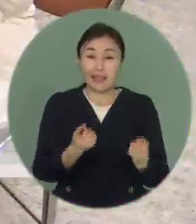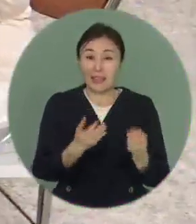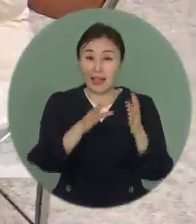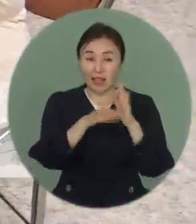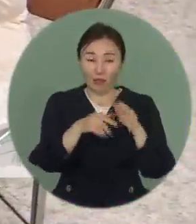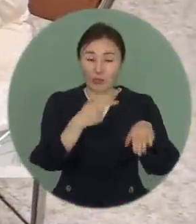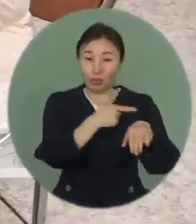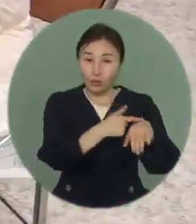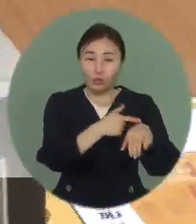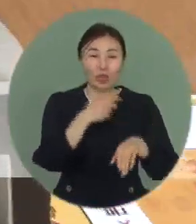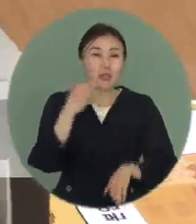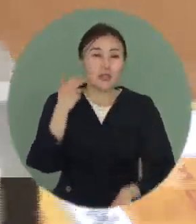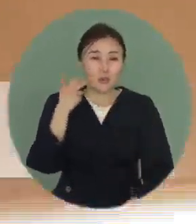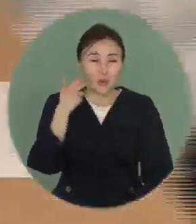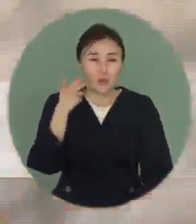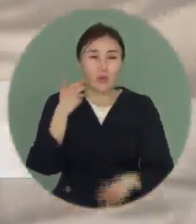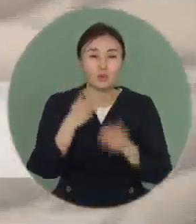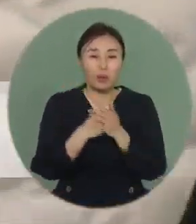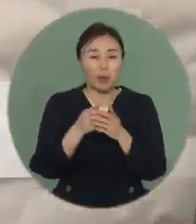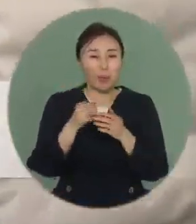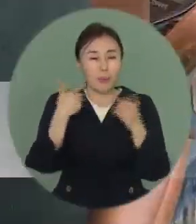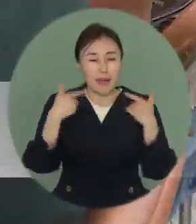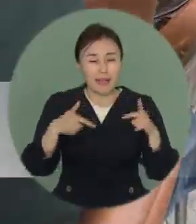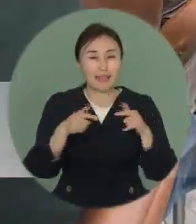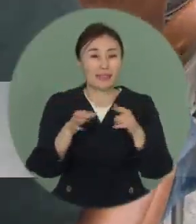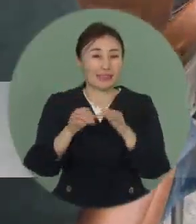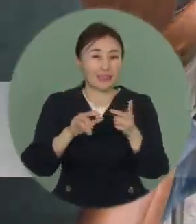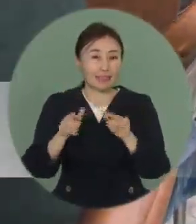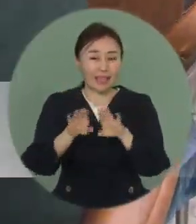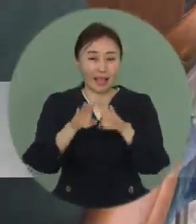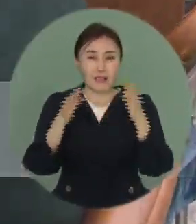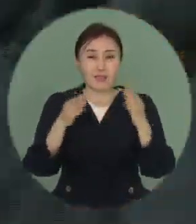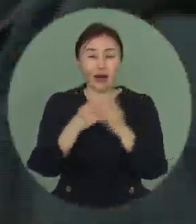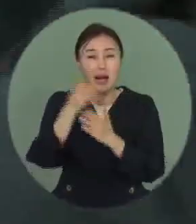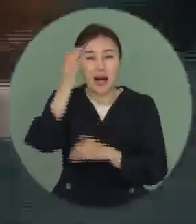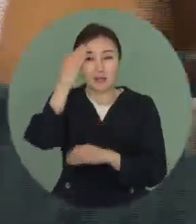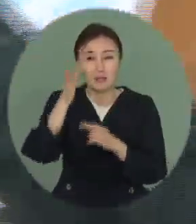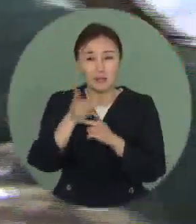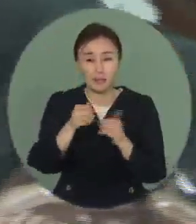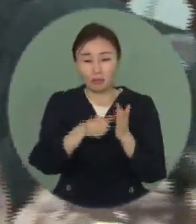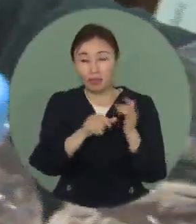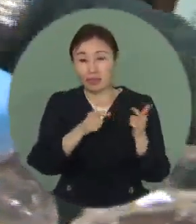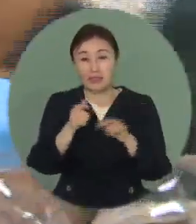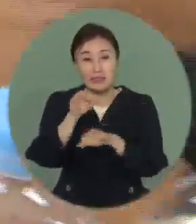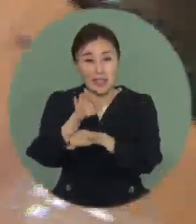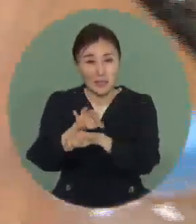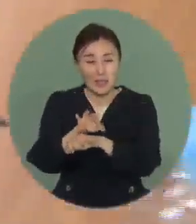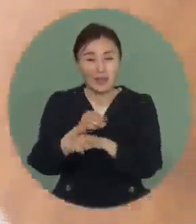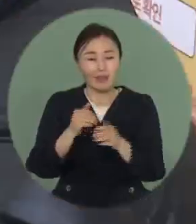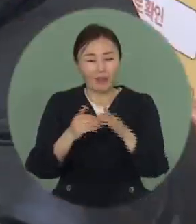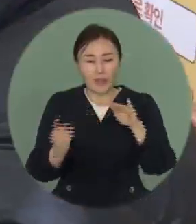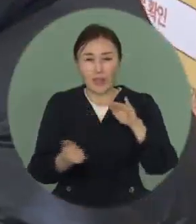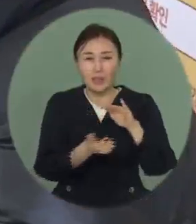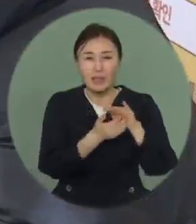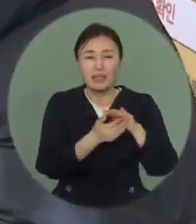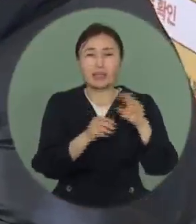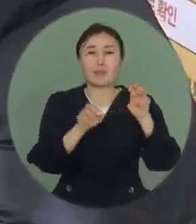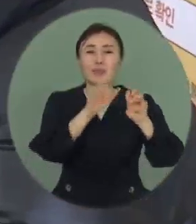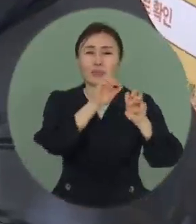무등 시장과 송정 매일 시장 등에서 열리며 국내산 수산물을 구입하면 구매 금액의 최대